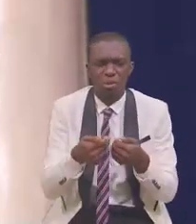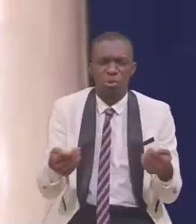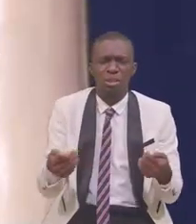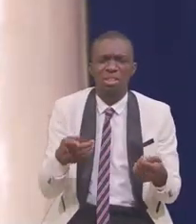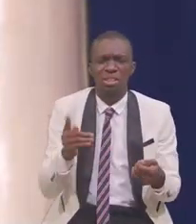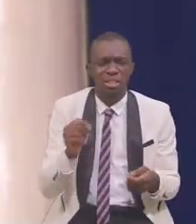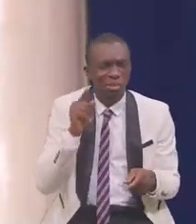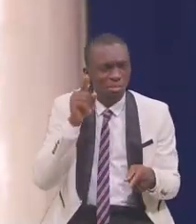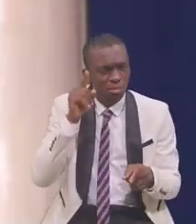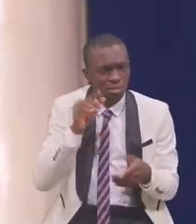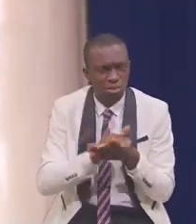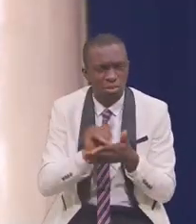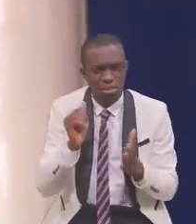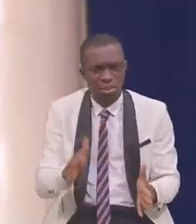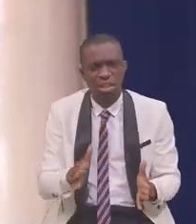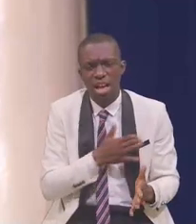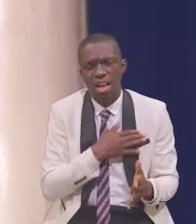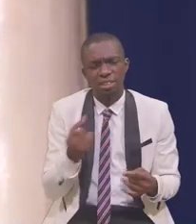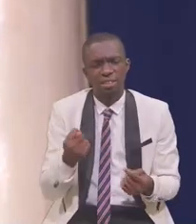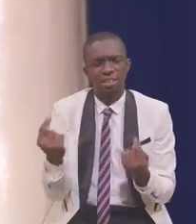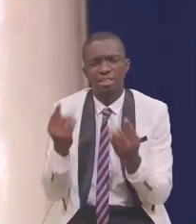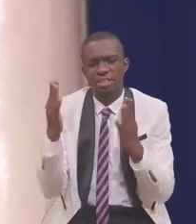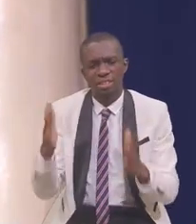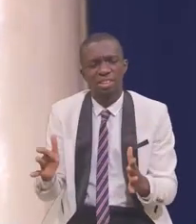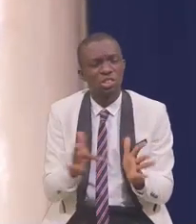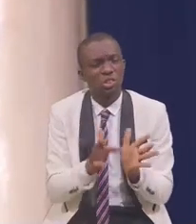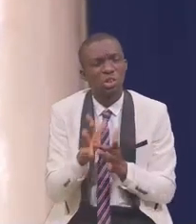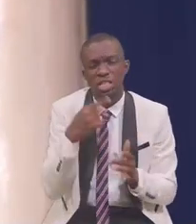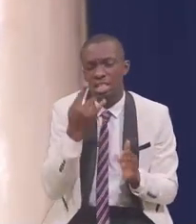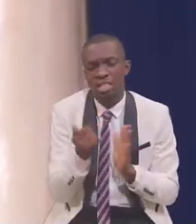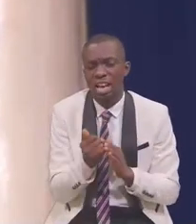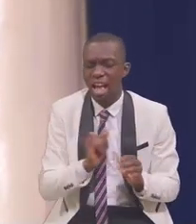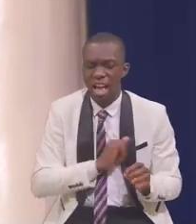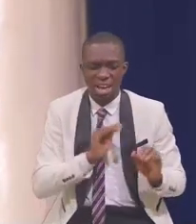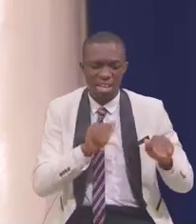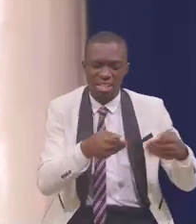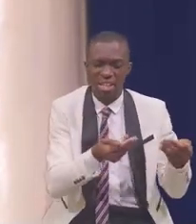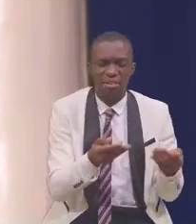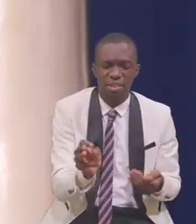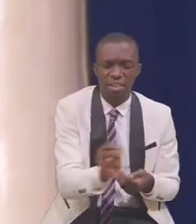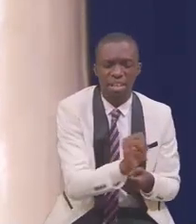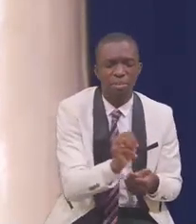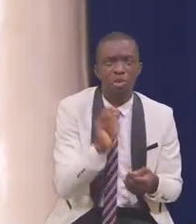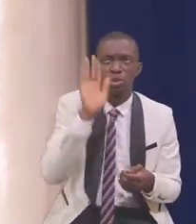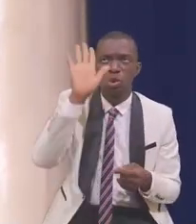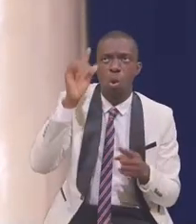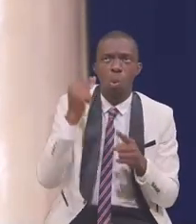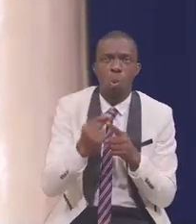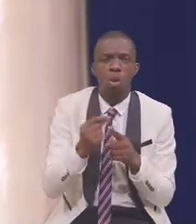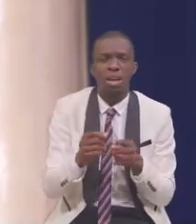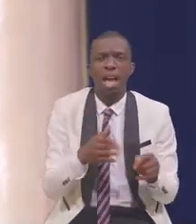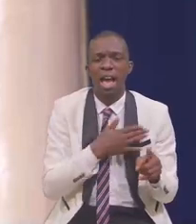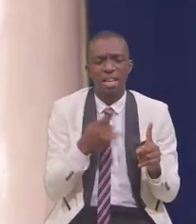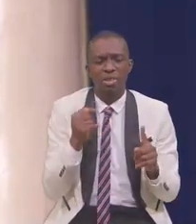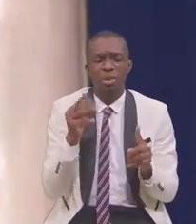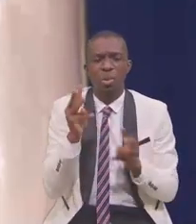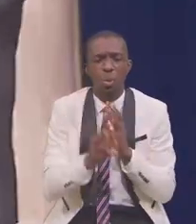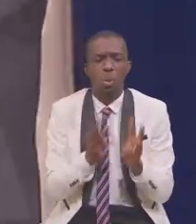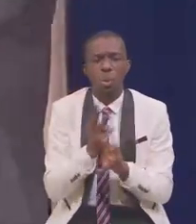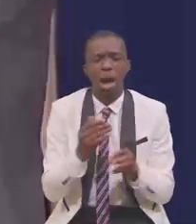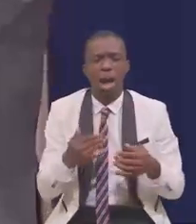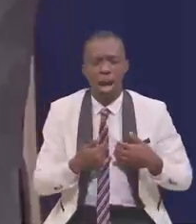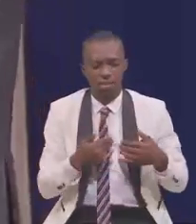pourquoi Jésus a dit, « Je leur ai donné ta parole et le monde les a haïs parce qu'ils ne sont pas du monde, comme je ne suis pas du monde.